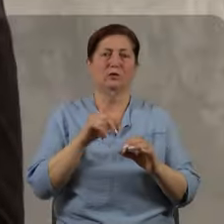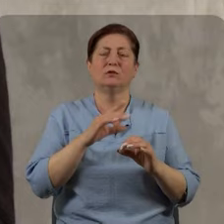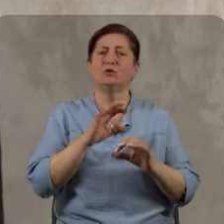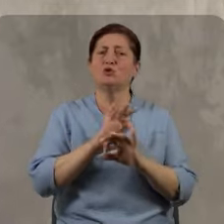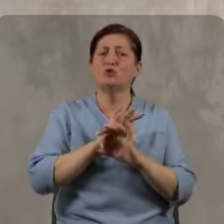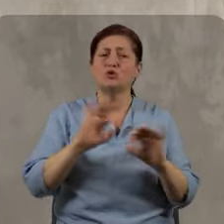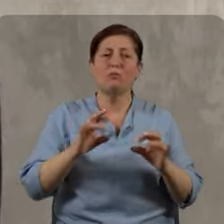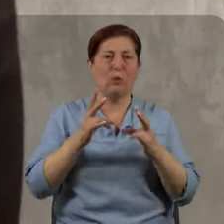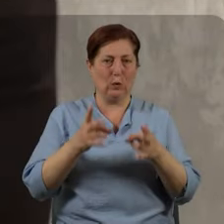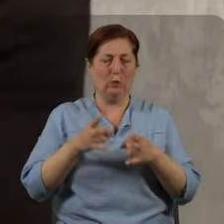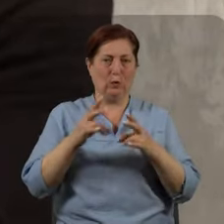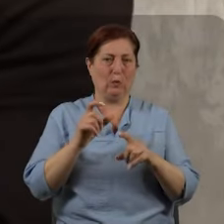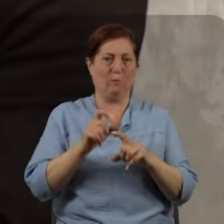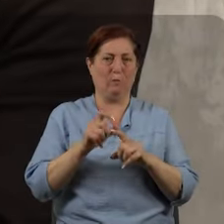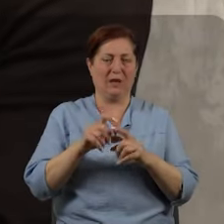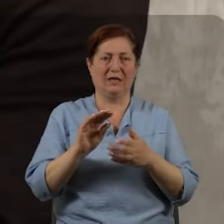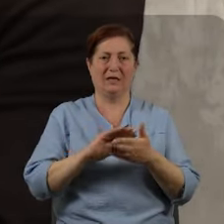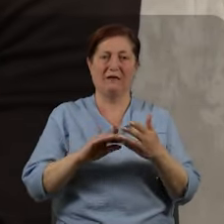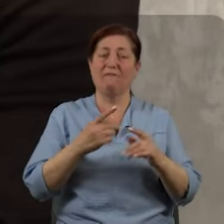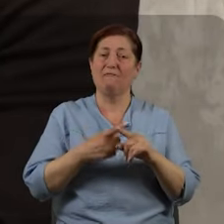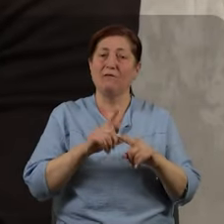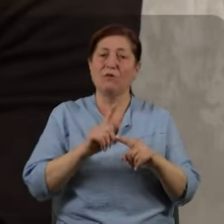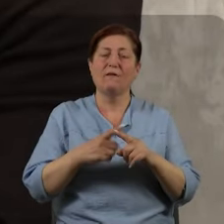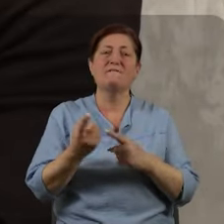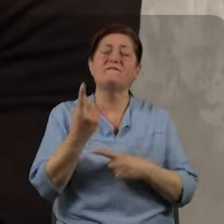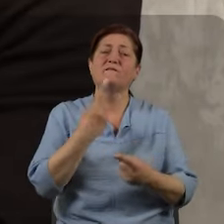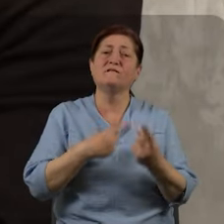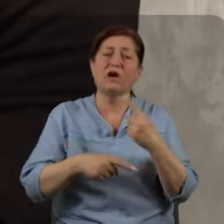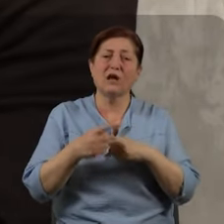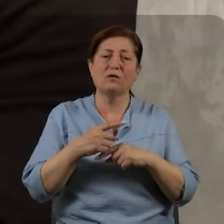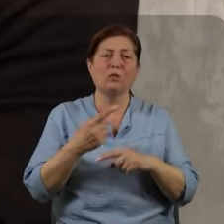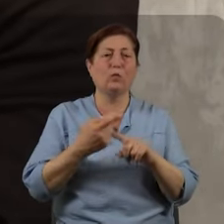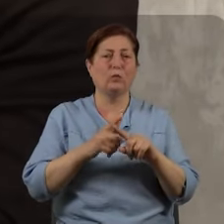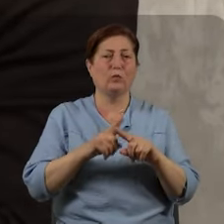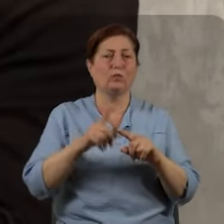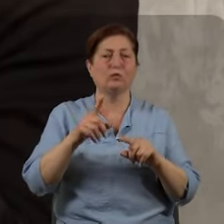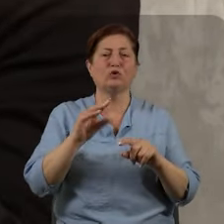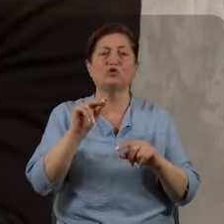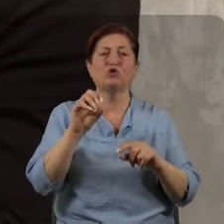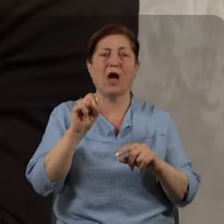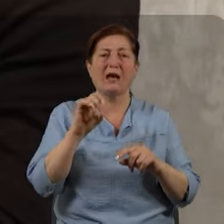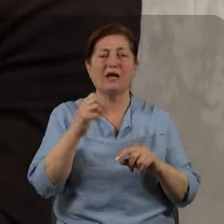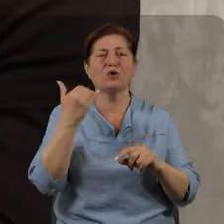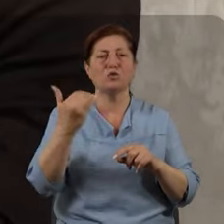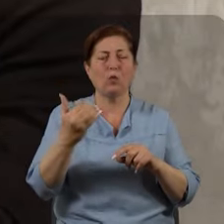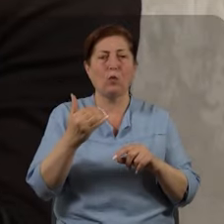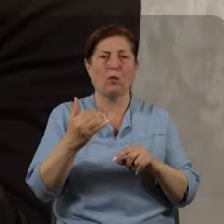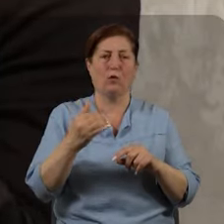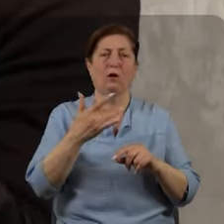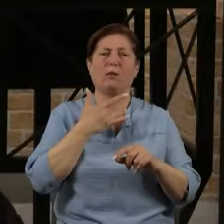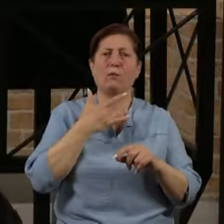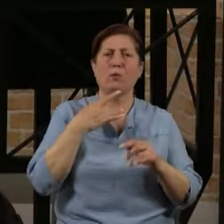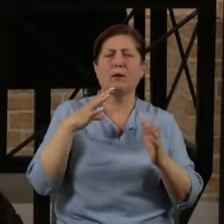չափազանց նույն բանաստեղծություն, որը վերականգնում է ու Չարենցի այդ թոհու բոհի մեջ 20 թվական,